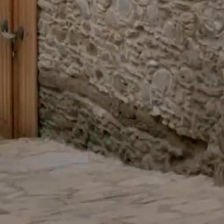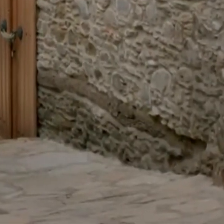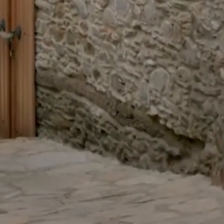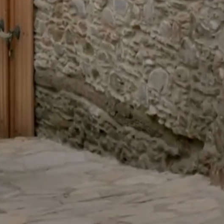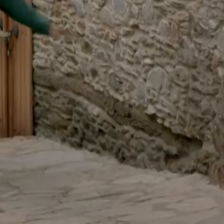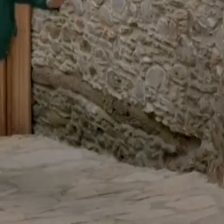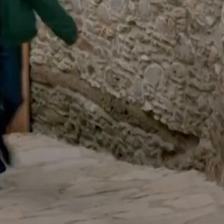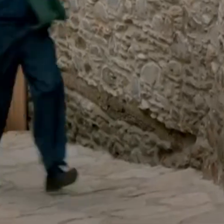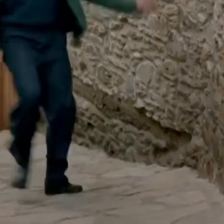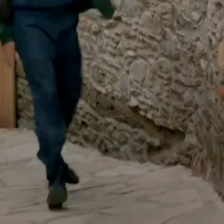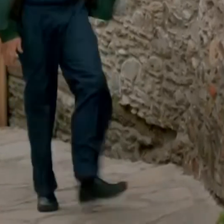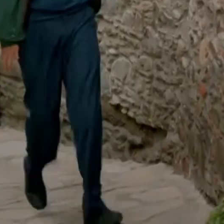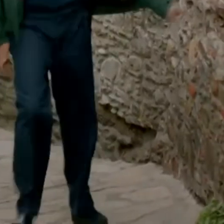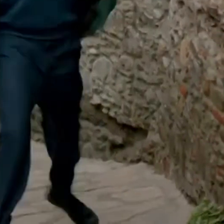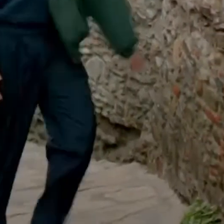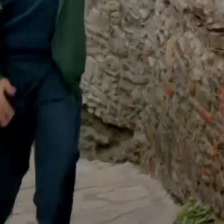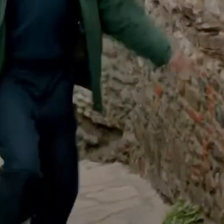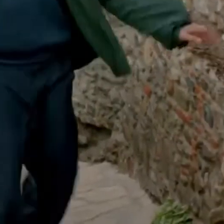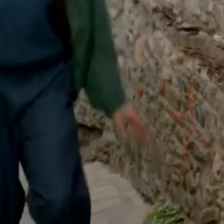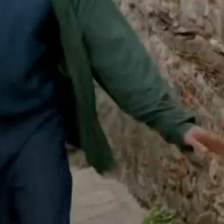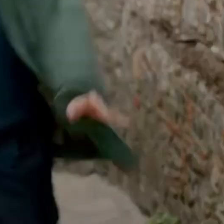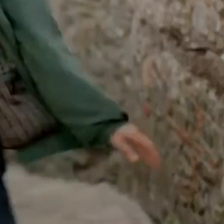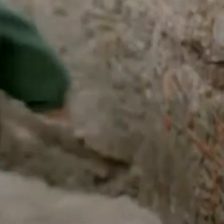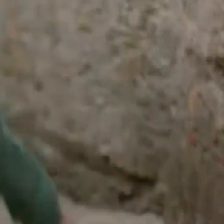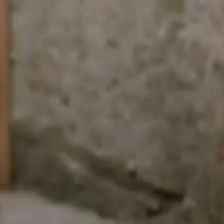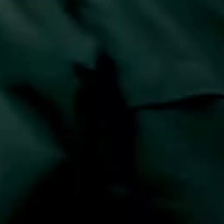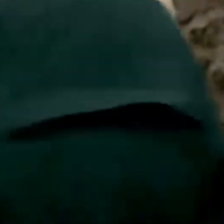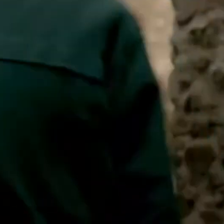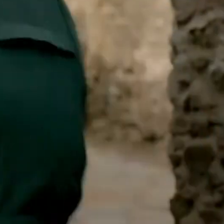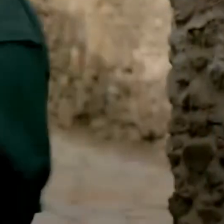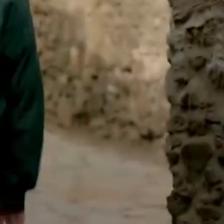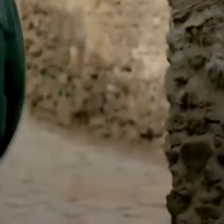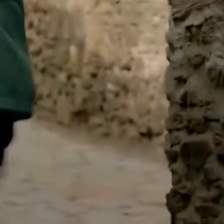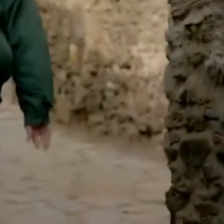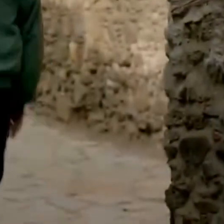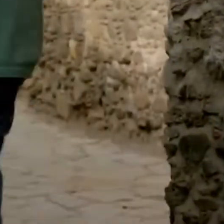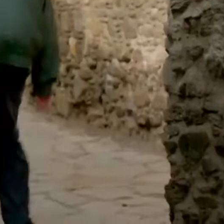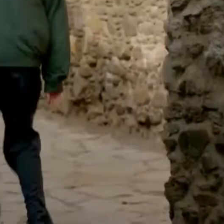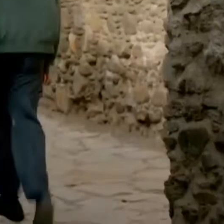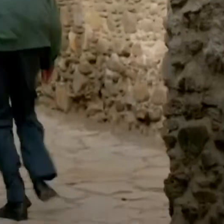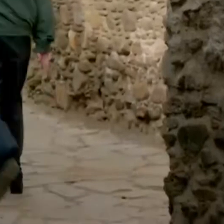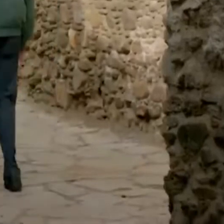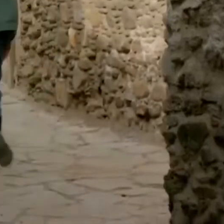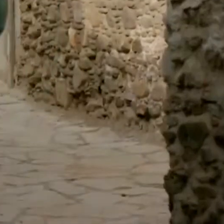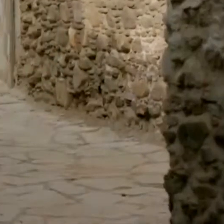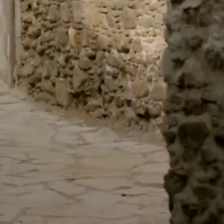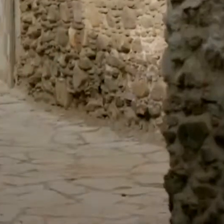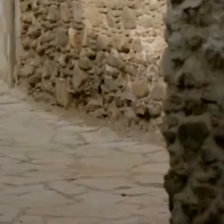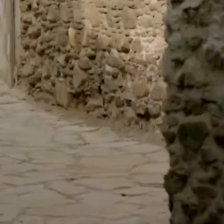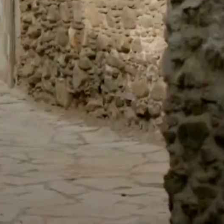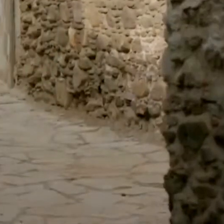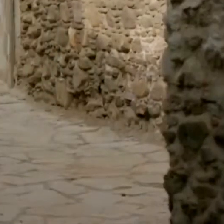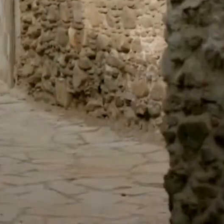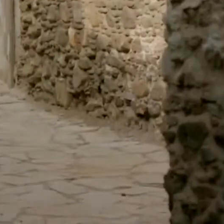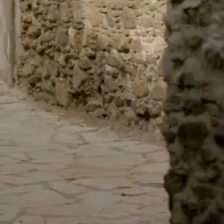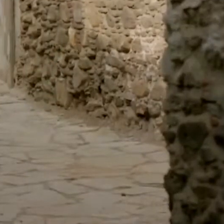çekiştirerek hızla yürüyor. Kendi etrafında dönüp etrafına bakınarak yaka paça dağılmış, sersemse belek koştu. Yığma taşla ikişer metreye